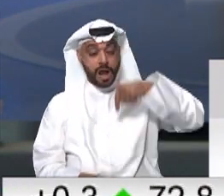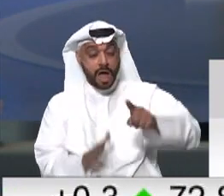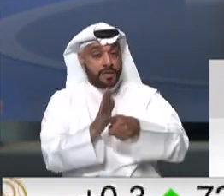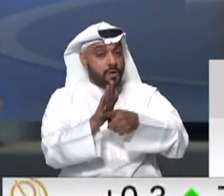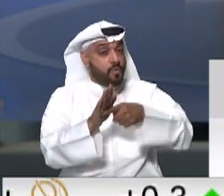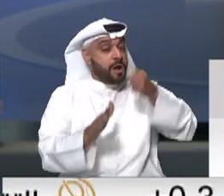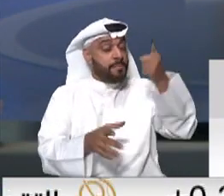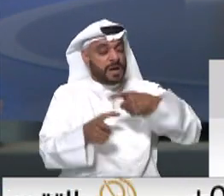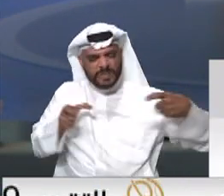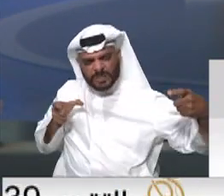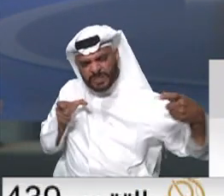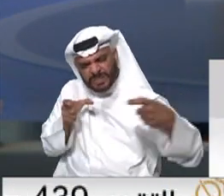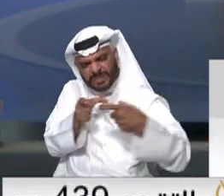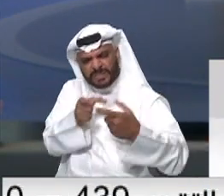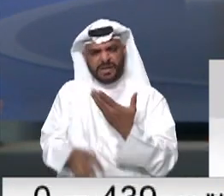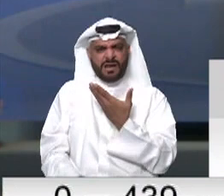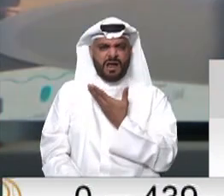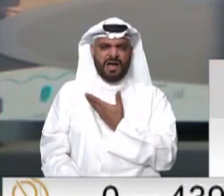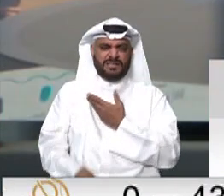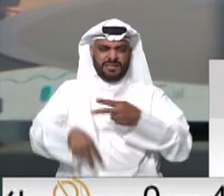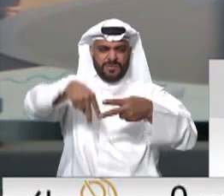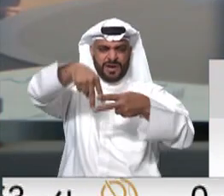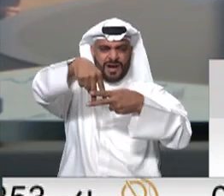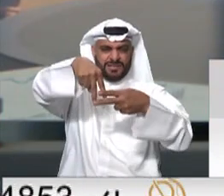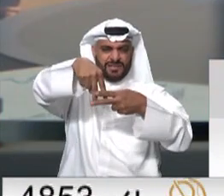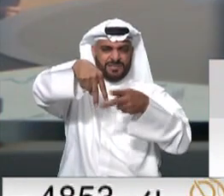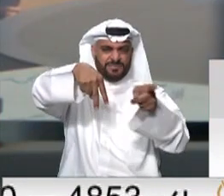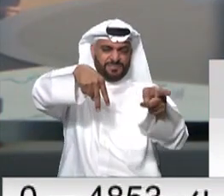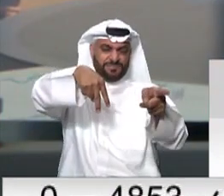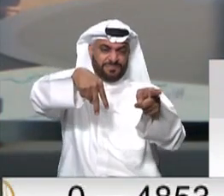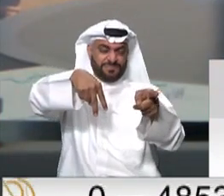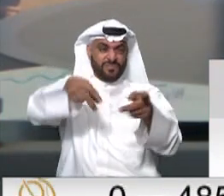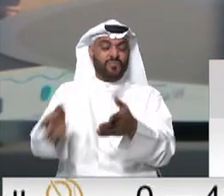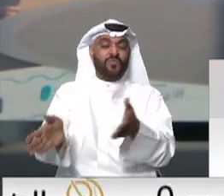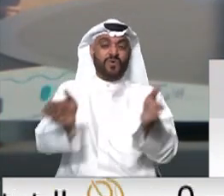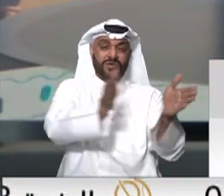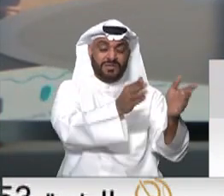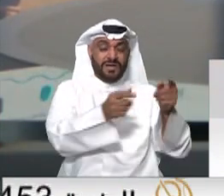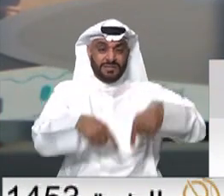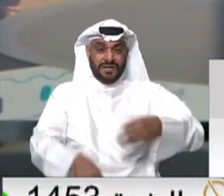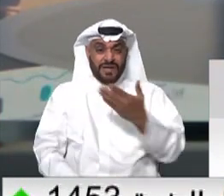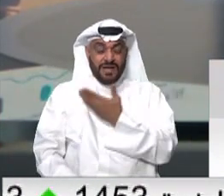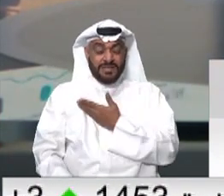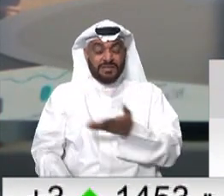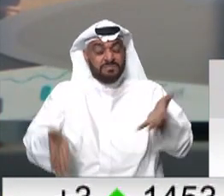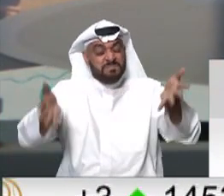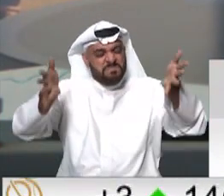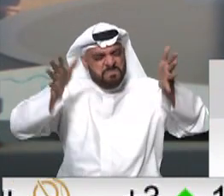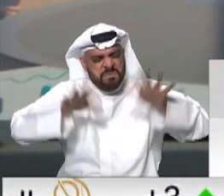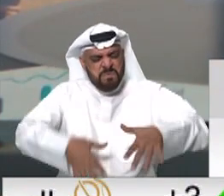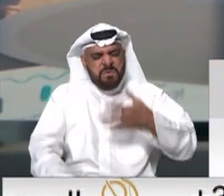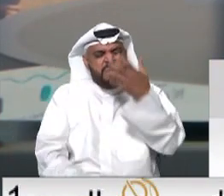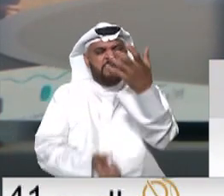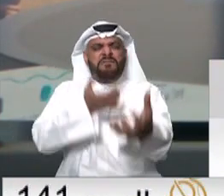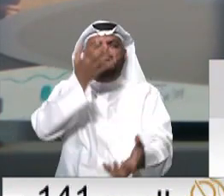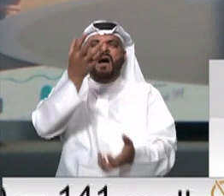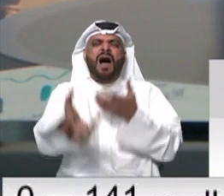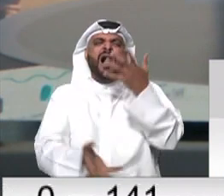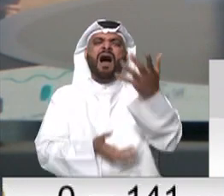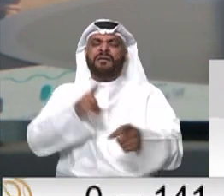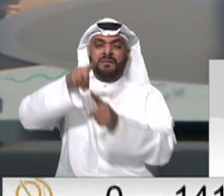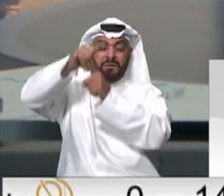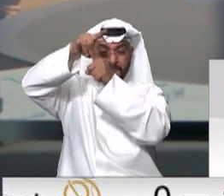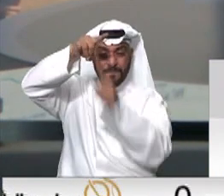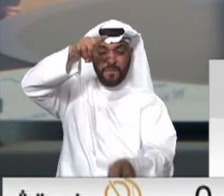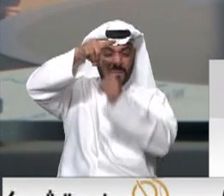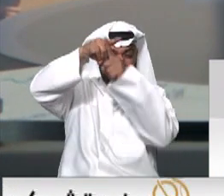للاحتلال على القطاع وفيما تحولت اجزاء واسعه من غزه الى جحيم لا يطاق تحت وطاه القصف